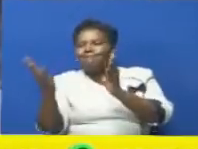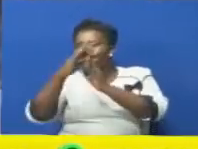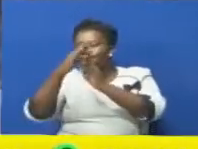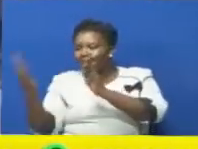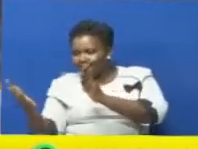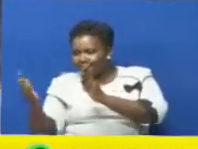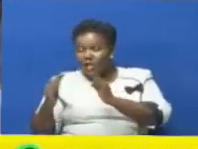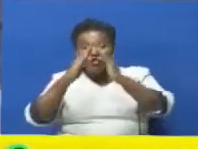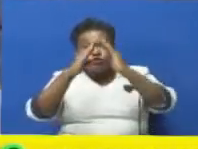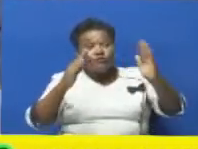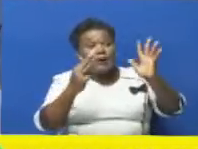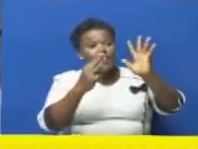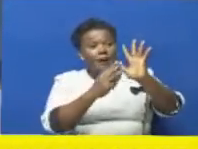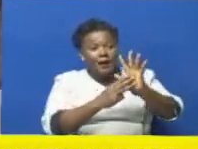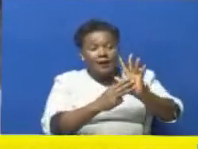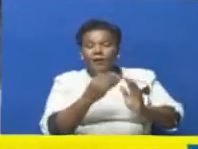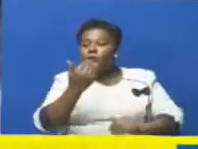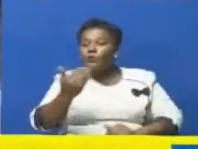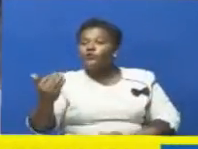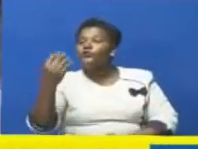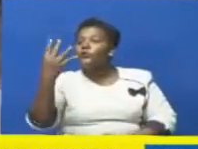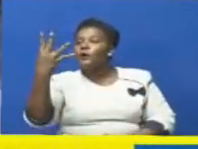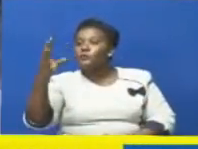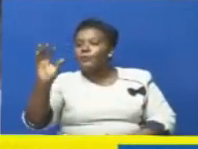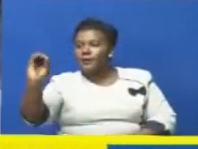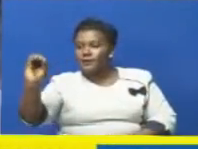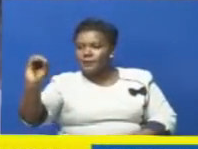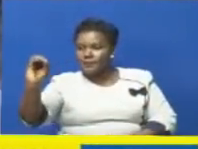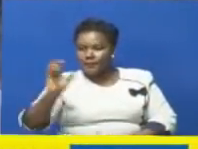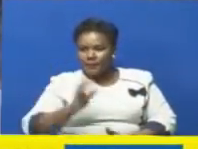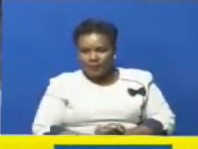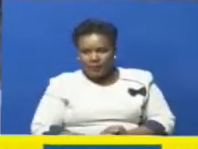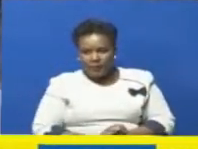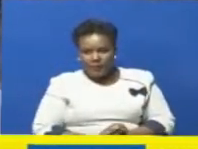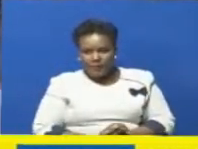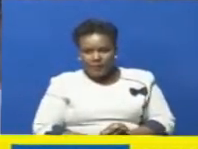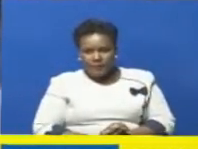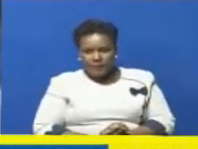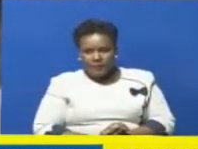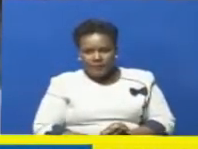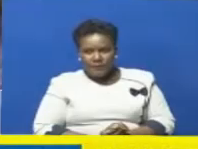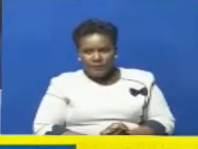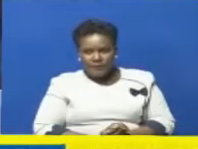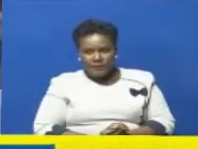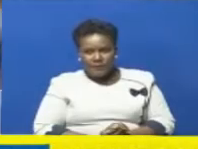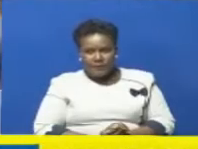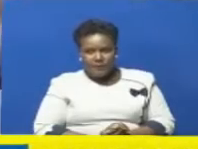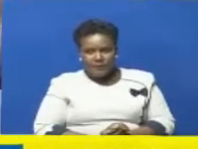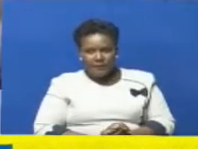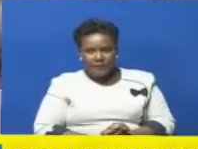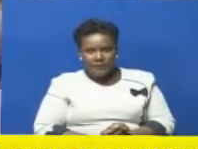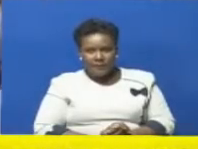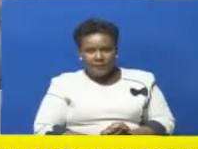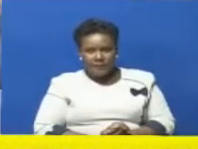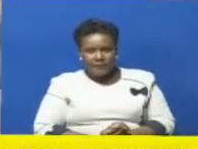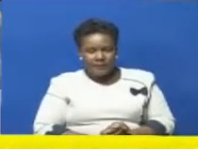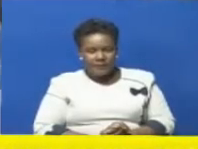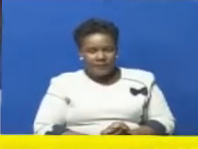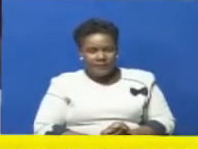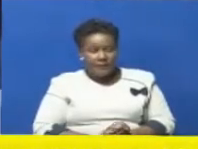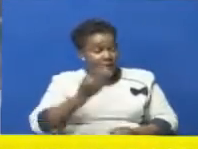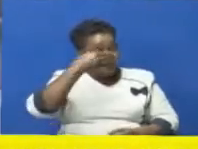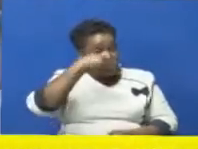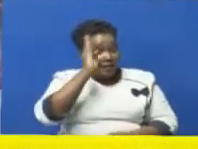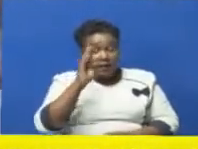kama mnavyoona nyumba zimebaki chache, lakini hajakosa sehemu ya kuhifadhiwa. Serikali ya wilaya